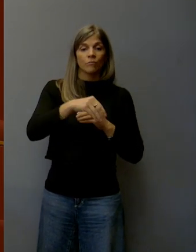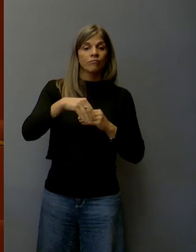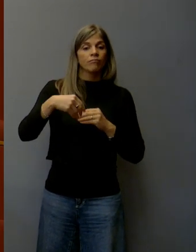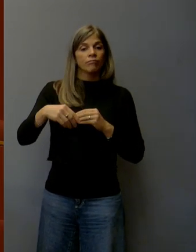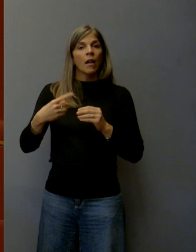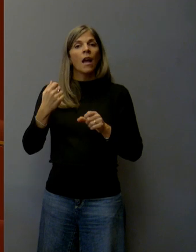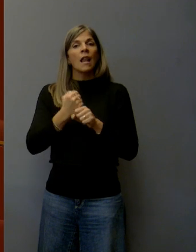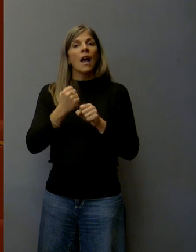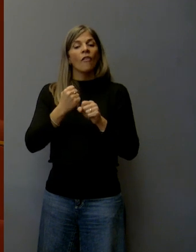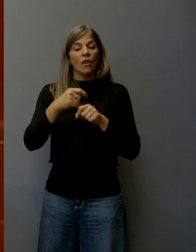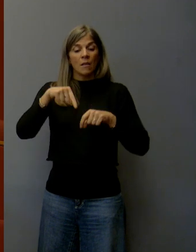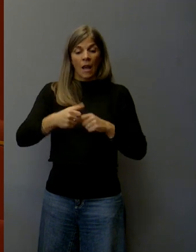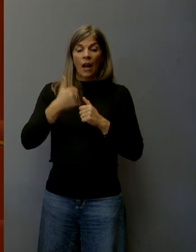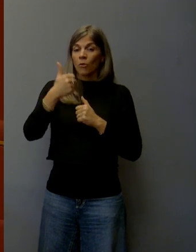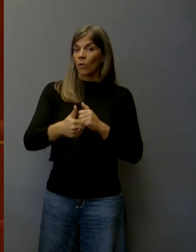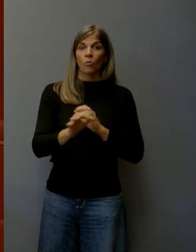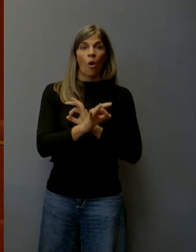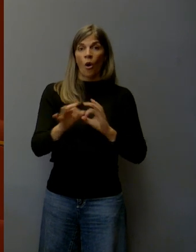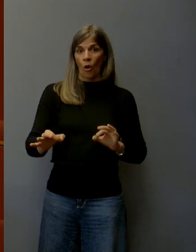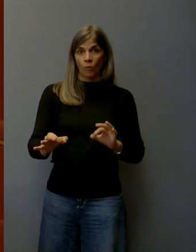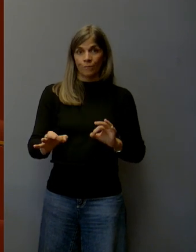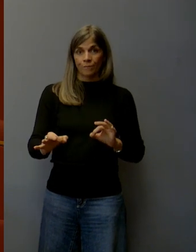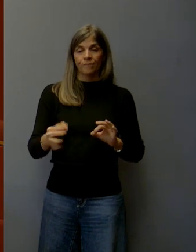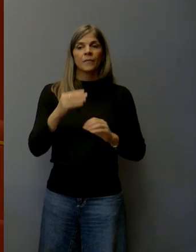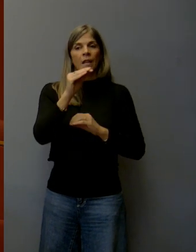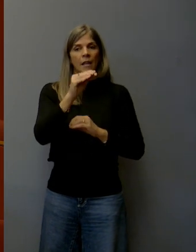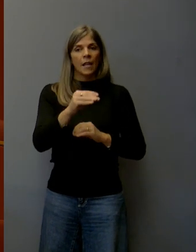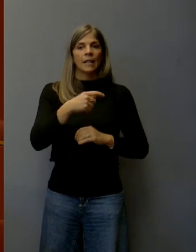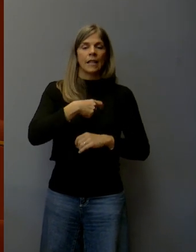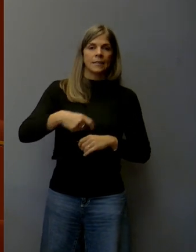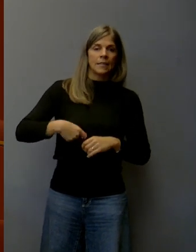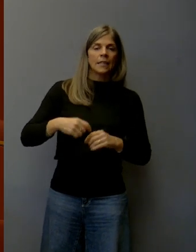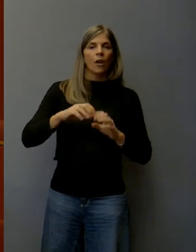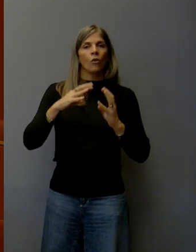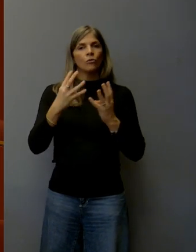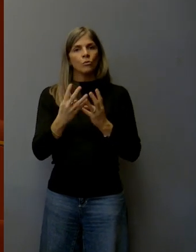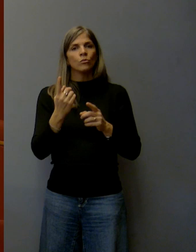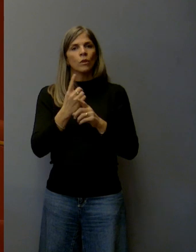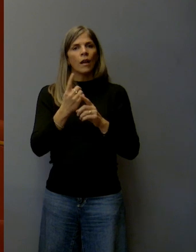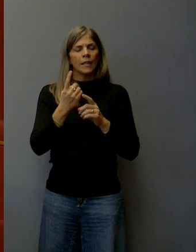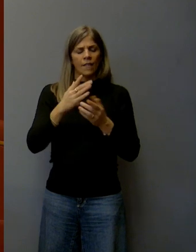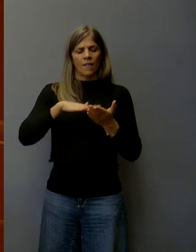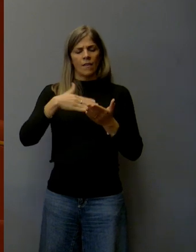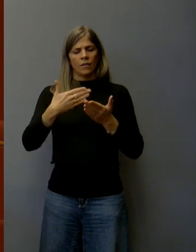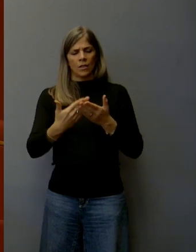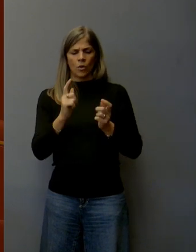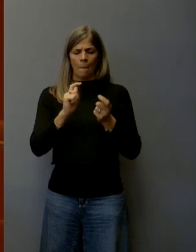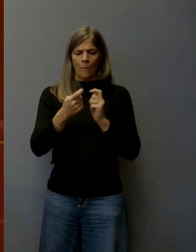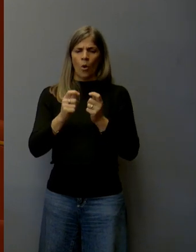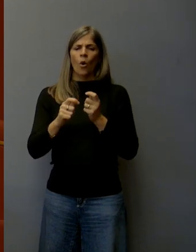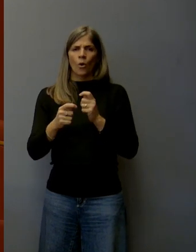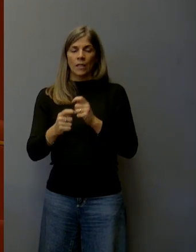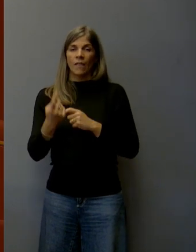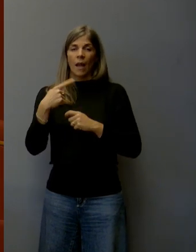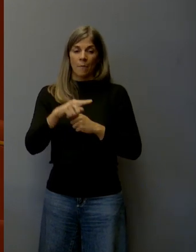non verranno eseguiti neanche nel 2023 impegna significa l'aggiunta da portare le opportune modifiche al piano degli interventi manutenzione straordinaria